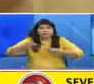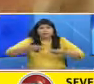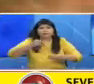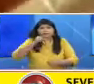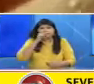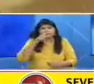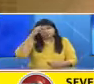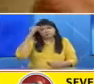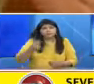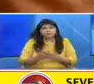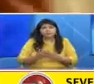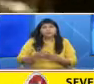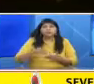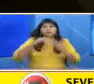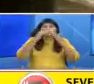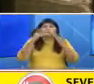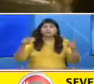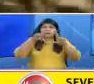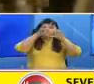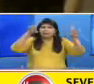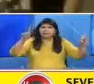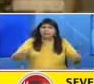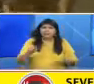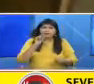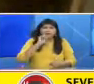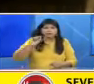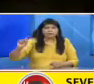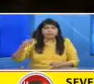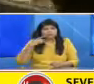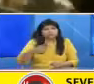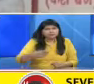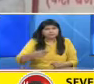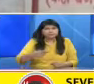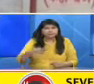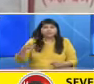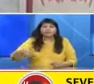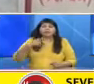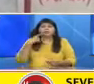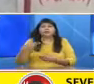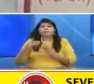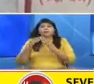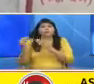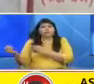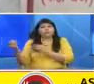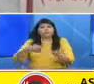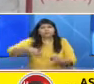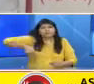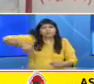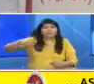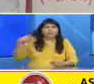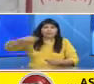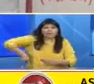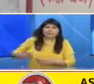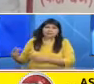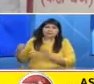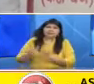ने दुकान में एक तख्ती लगा दी, एक प्लेकार्ड लगा दिया है जिस पर यह लिखा है कि ग्राहक अपना